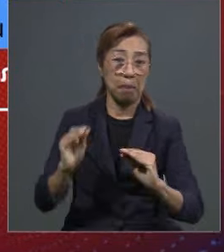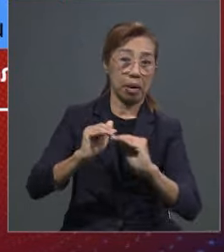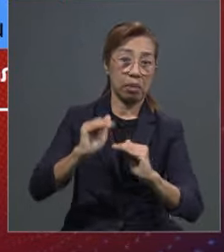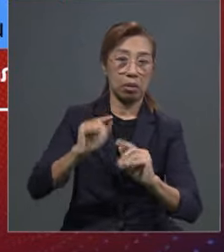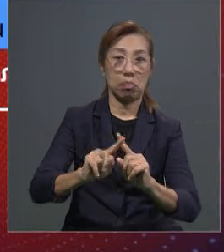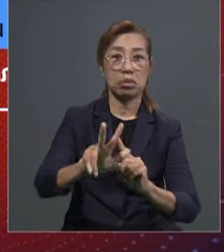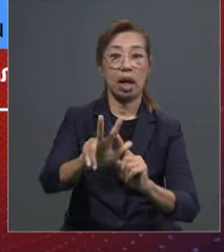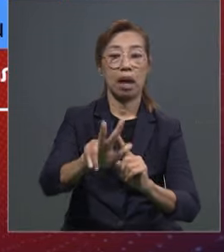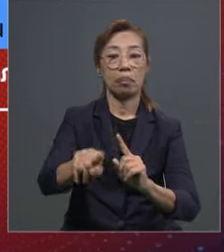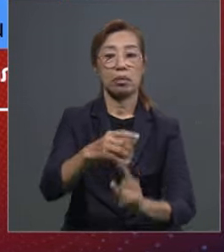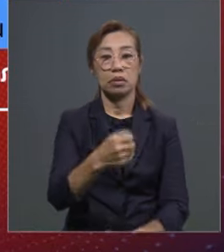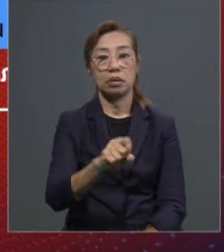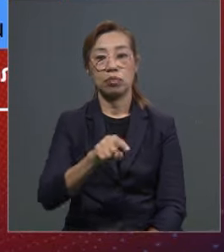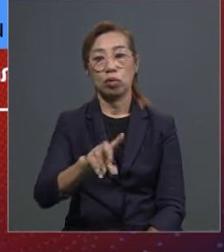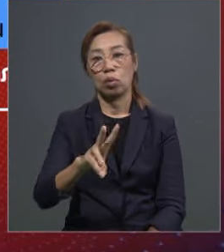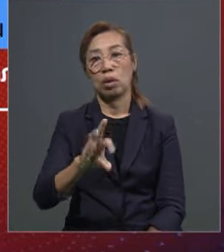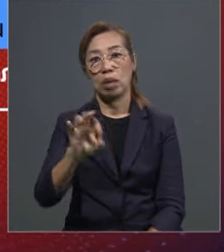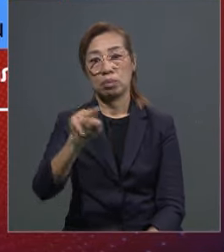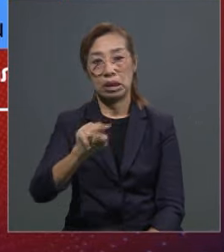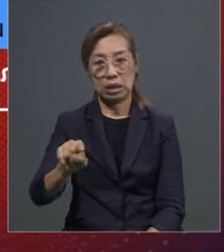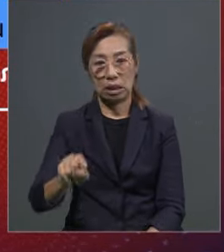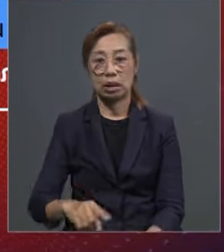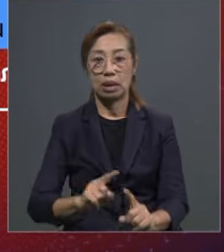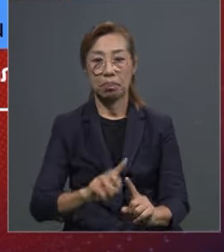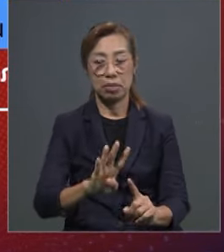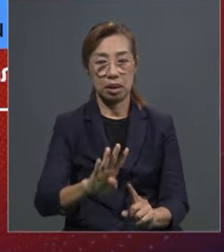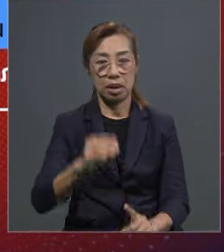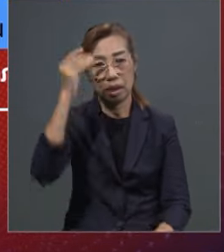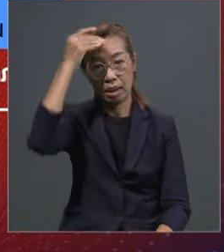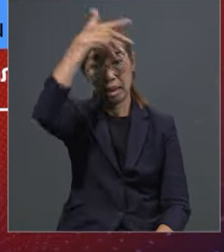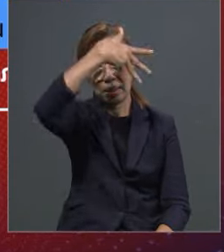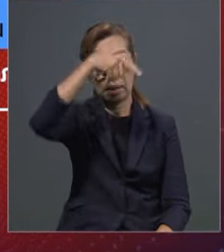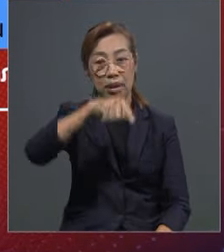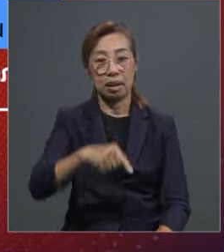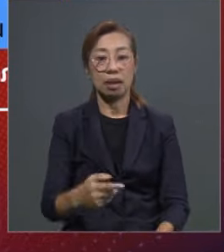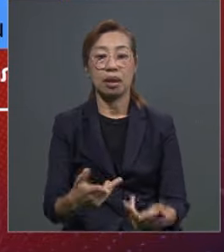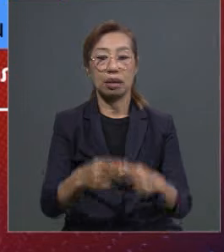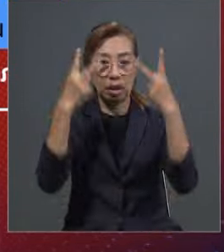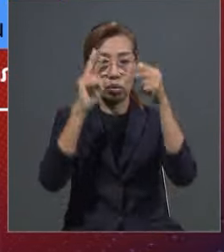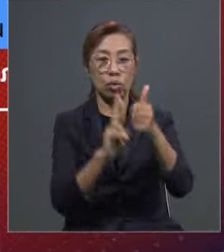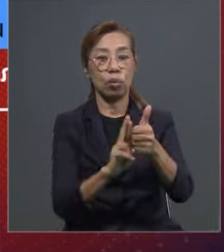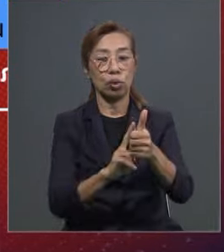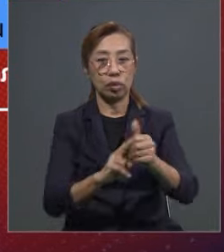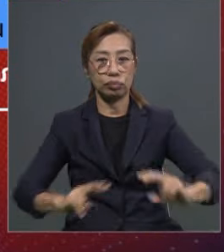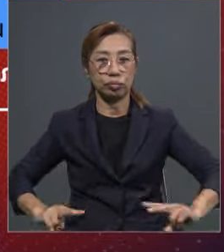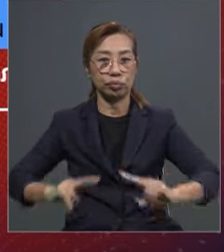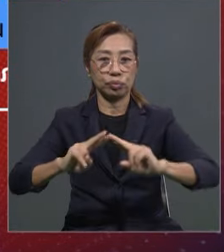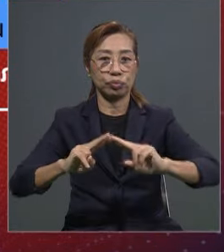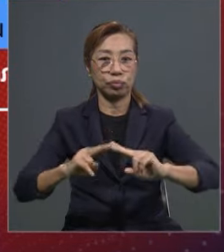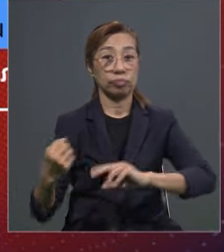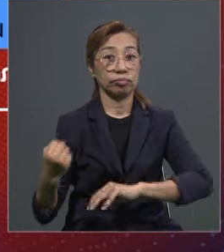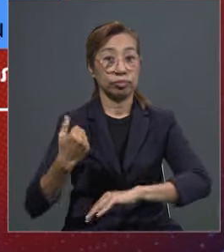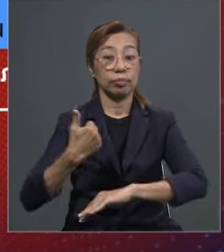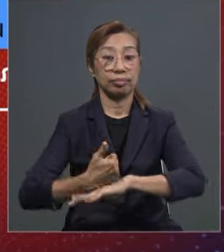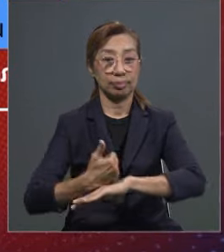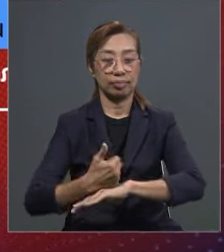อันดับ 3ครับที่ 10.6 19%อันดับ 4คือนายพีรพันธ์สารีภาครองนายกรัฐมนตรีรัฐมนตรีว่าการกระทรวงพลัง